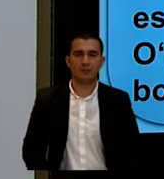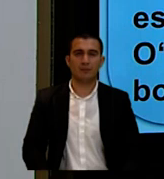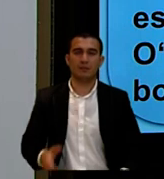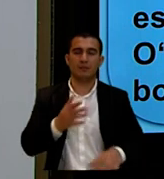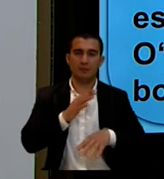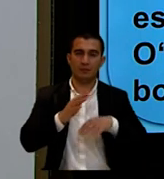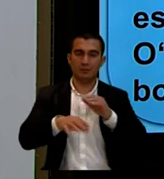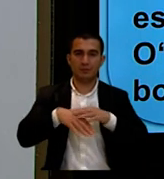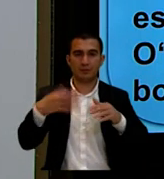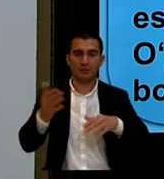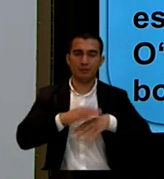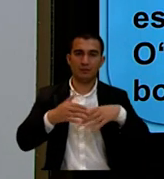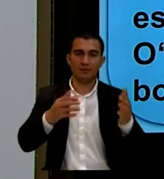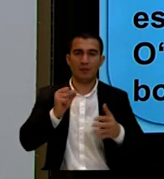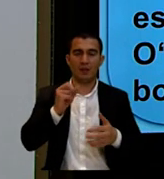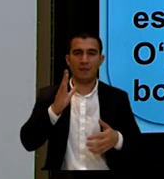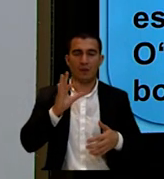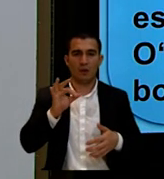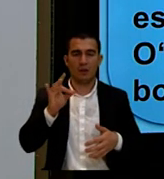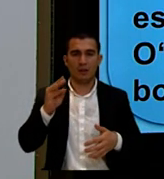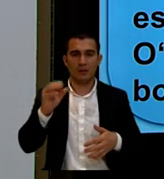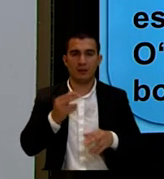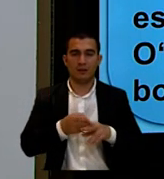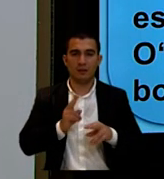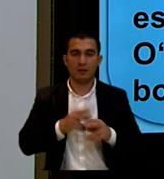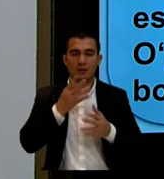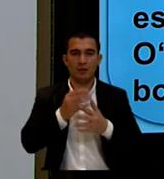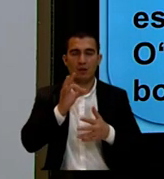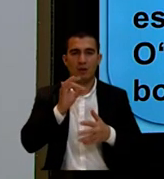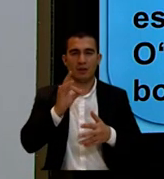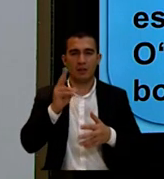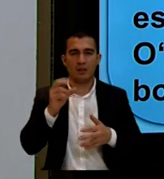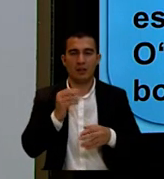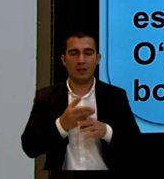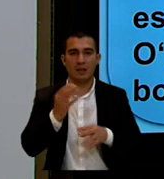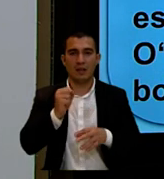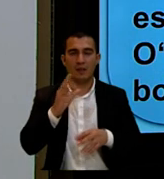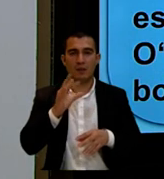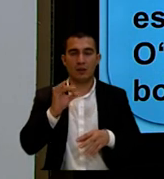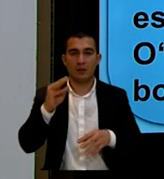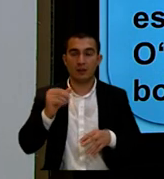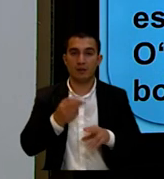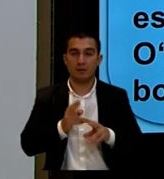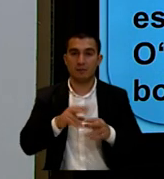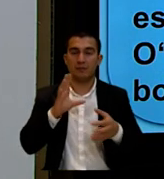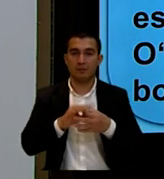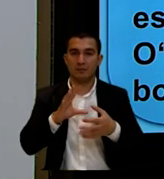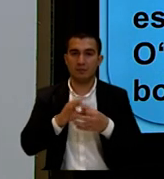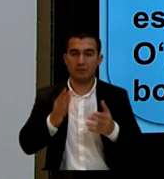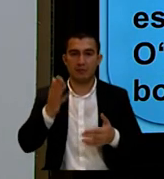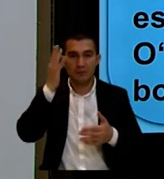O'ng va chap aorta yoylari birlashib, orqa aortani hosil qiladi. Shuning uchun